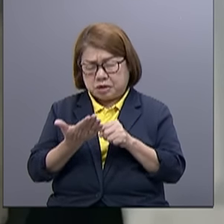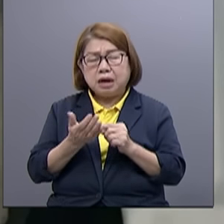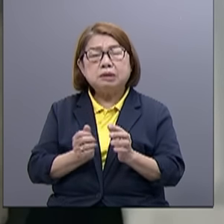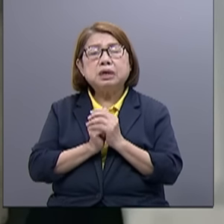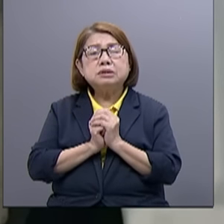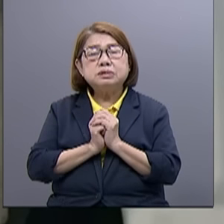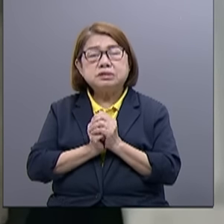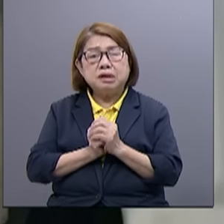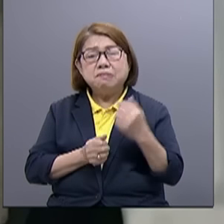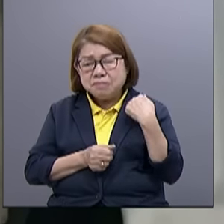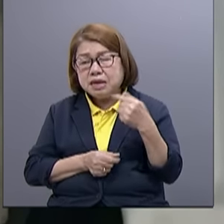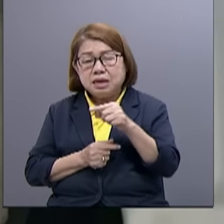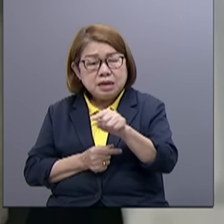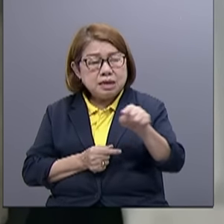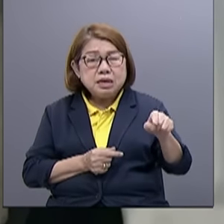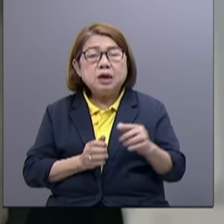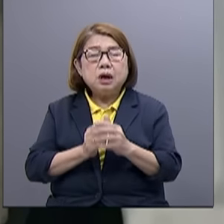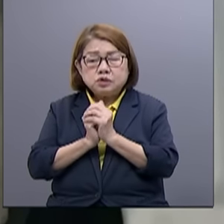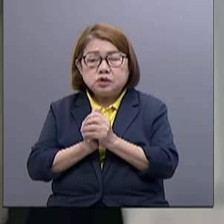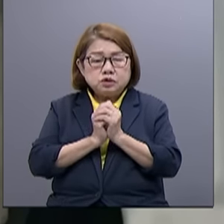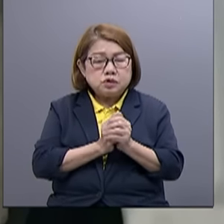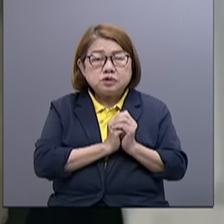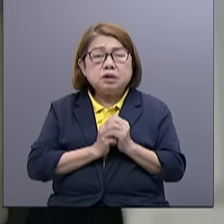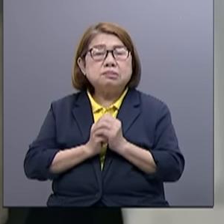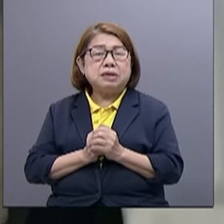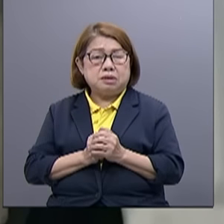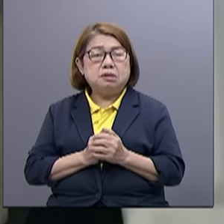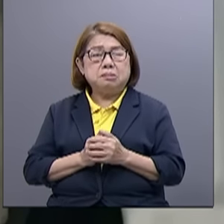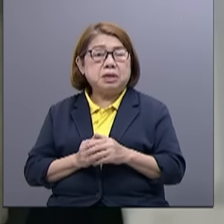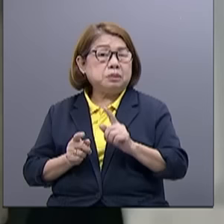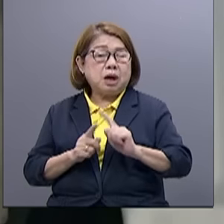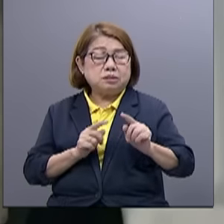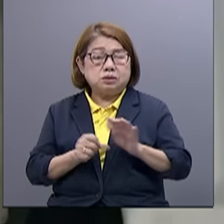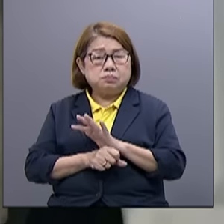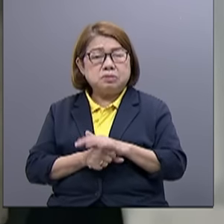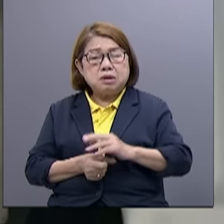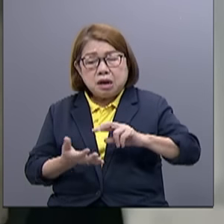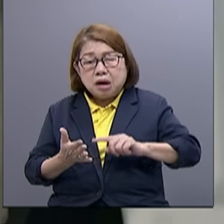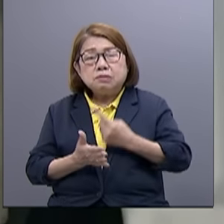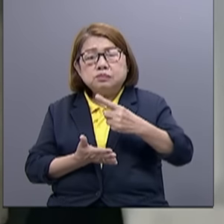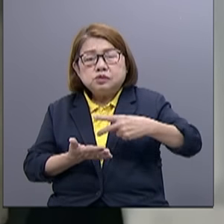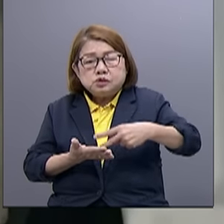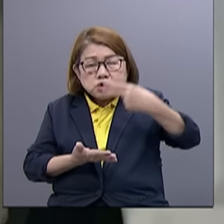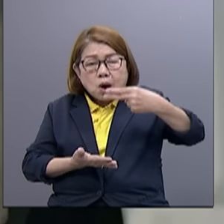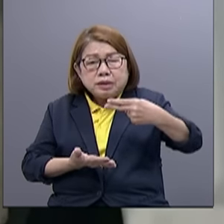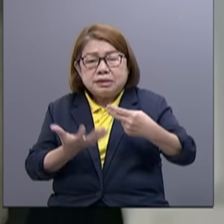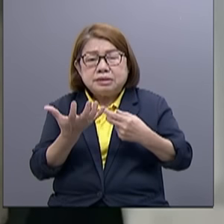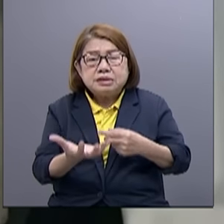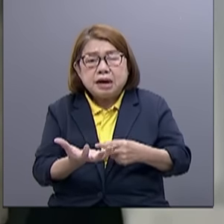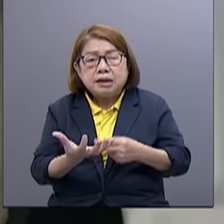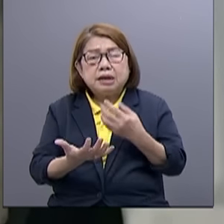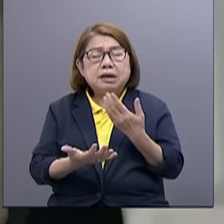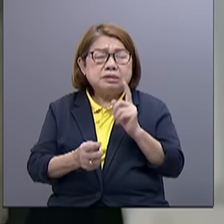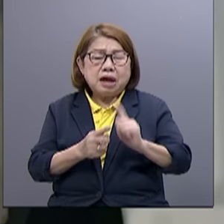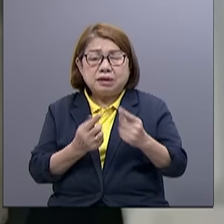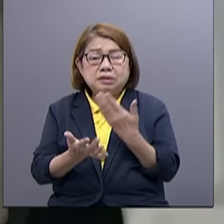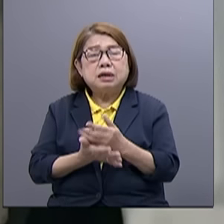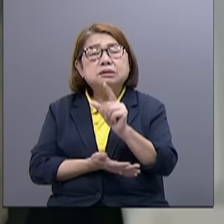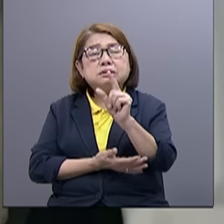ากี่อย่างเกือบทุกอย่างแล้วน ะ ตั้งแต่ช้อนจานชาม20บาทเนี่ยคุณไปเดินดู